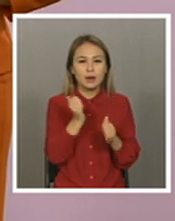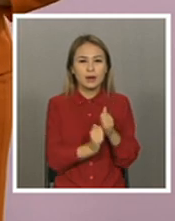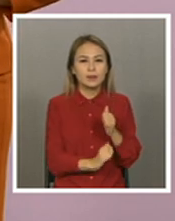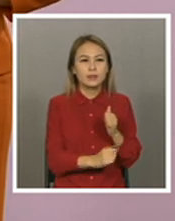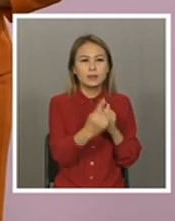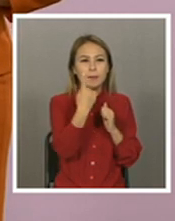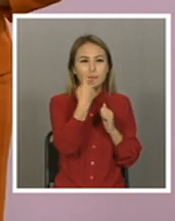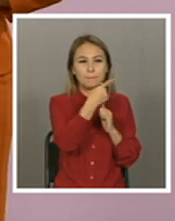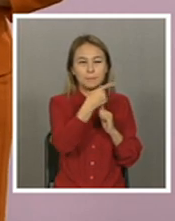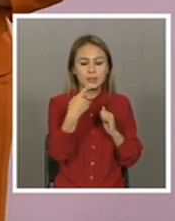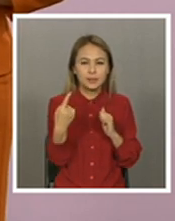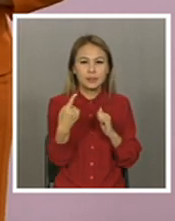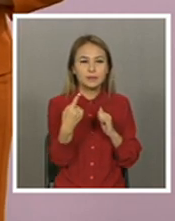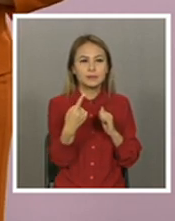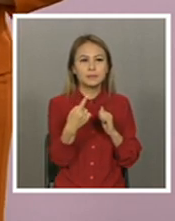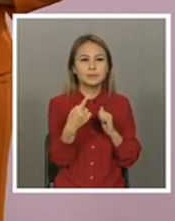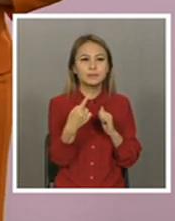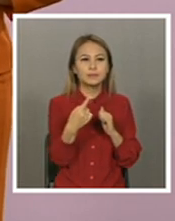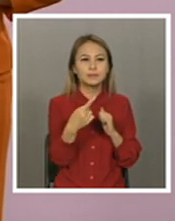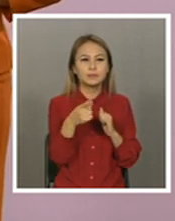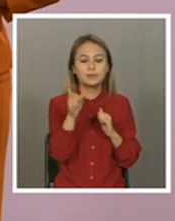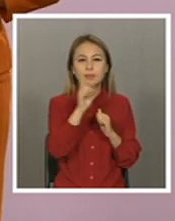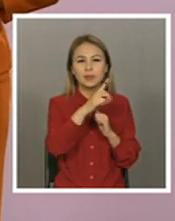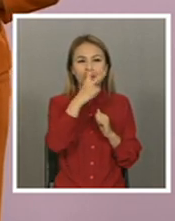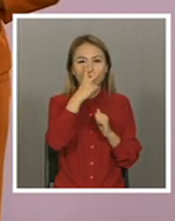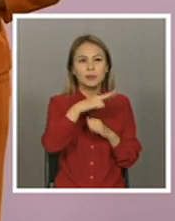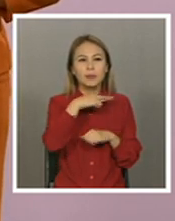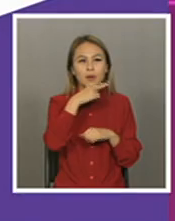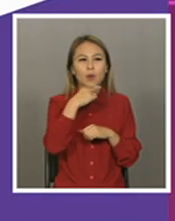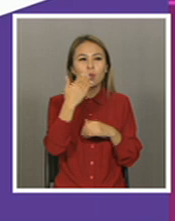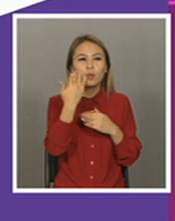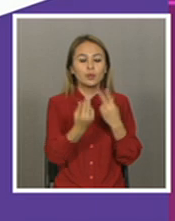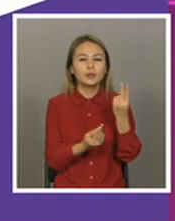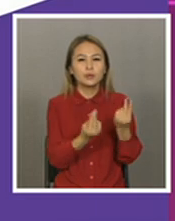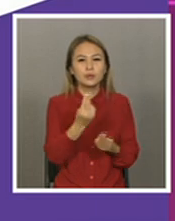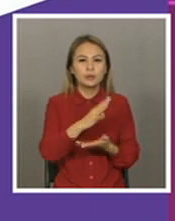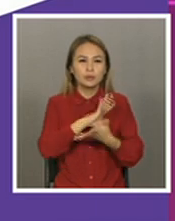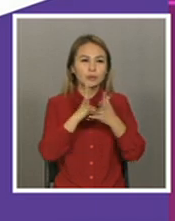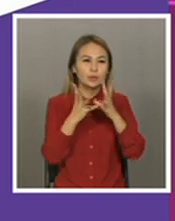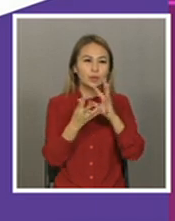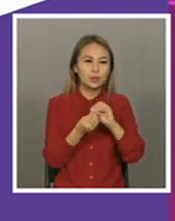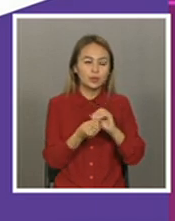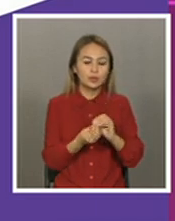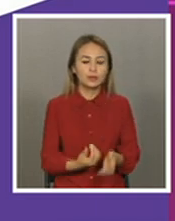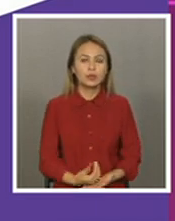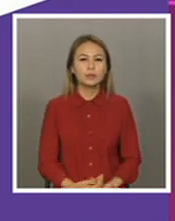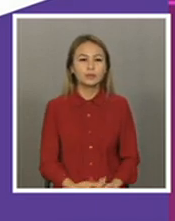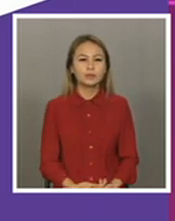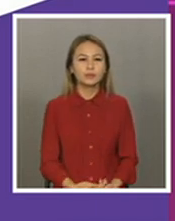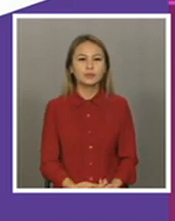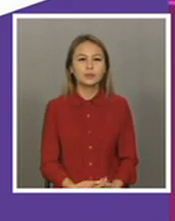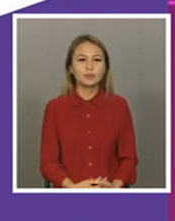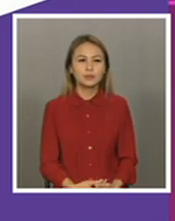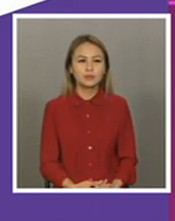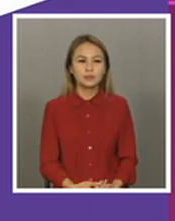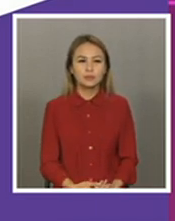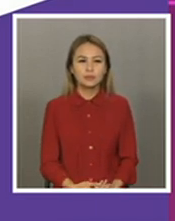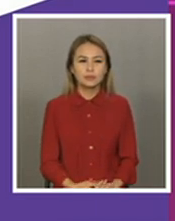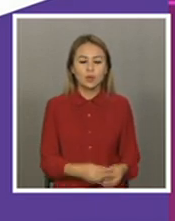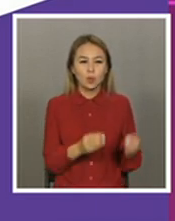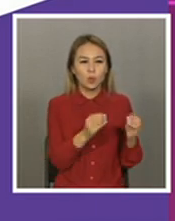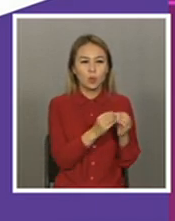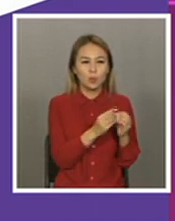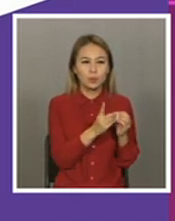сандарының әр қайсысын бірге азайтыңдар. Не байқадыңдар? Ойыңды қорытындылаңдар. 11